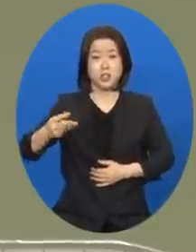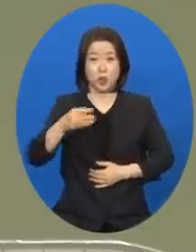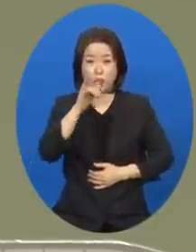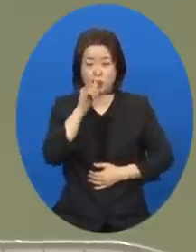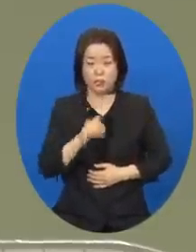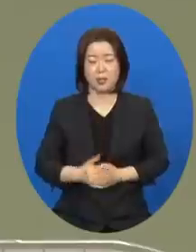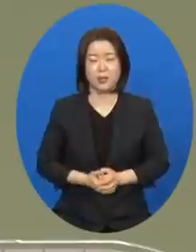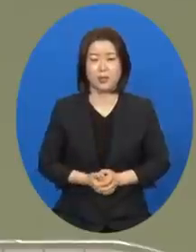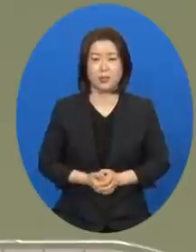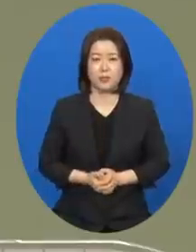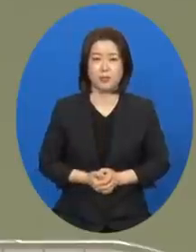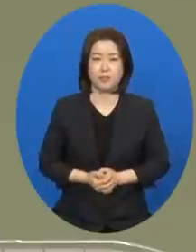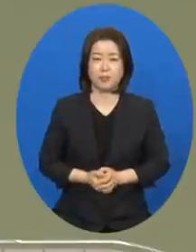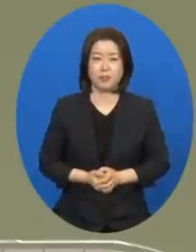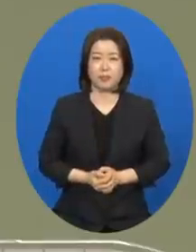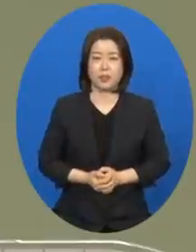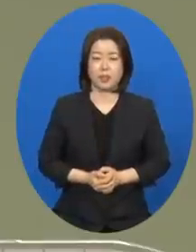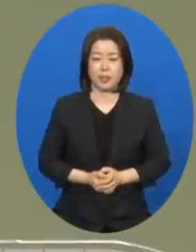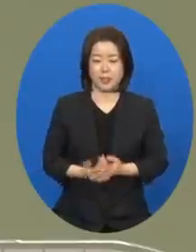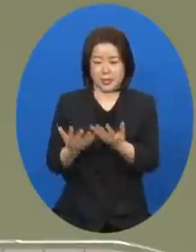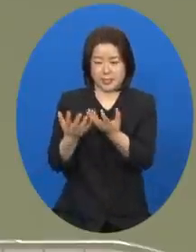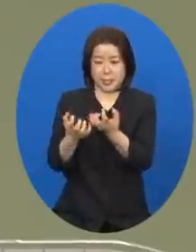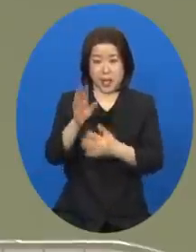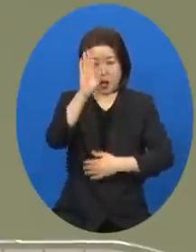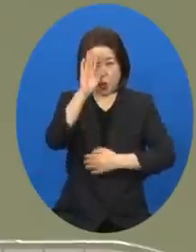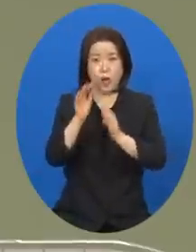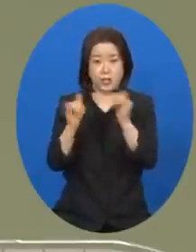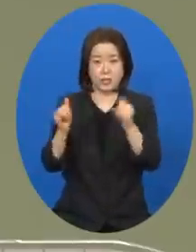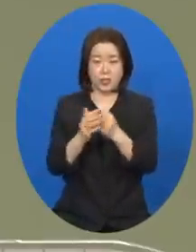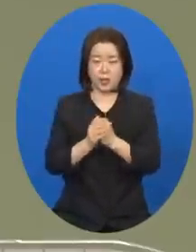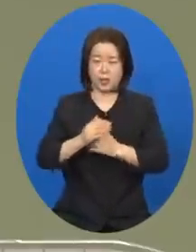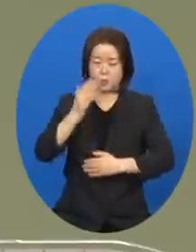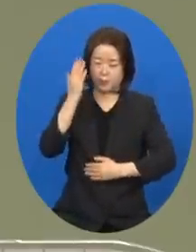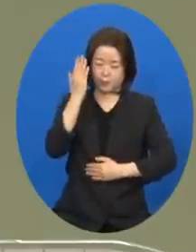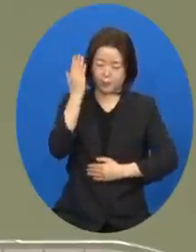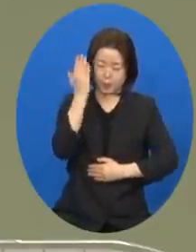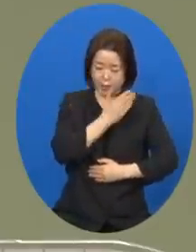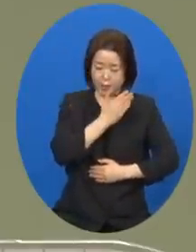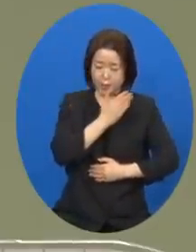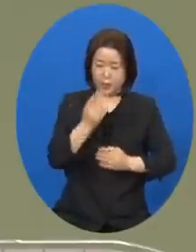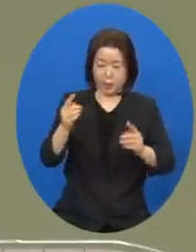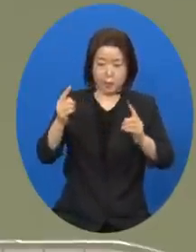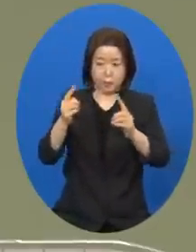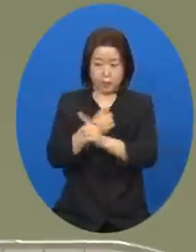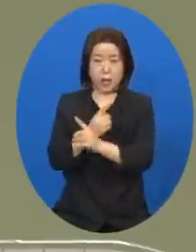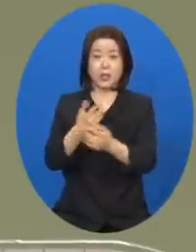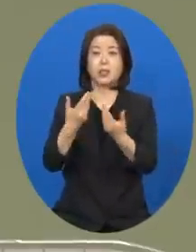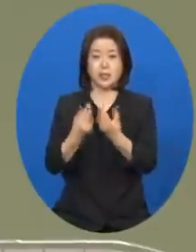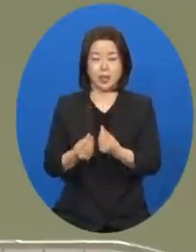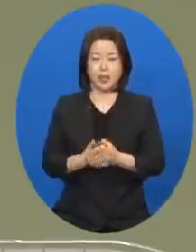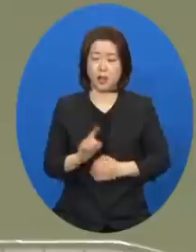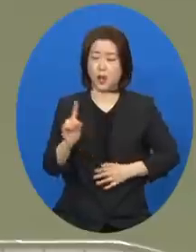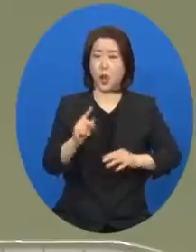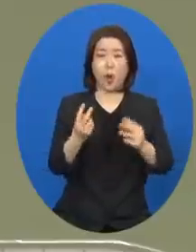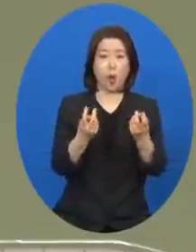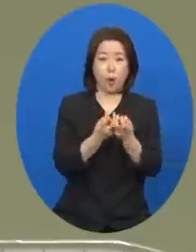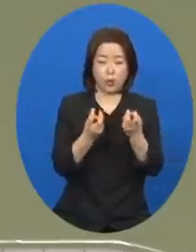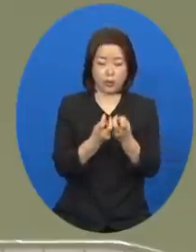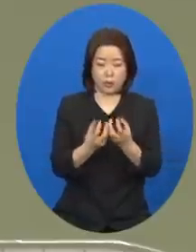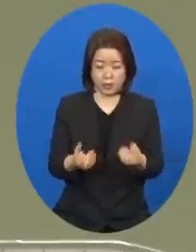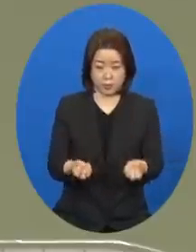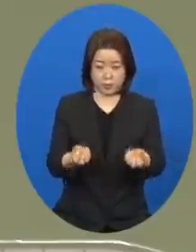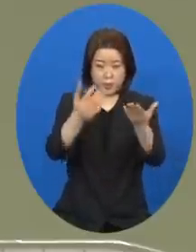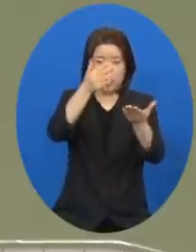장인데 나 환자가 깨끗하게 고침을 받은 경우 어떻게